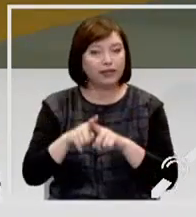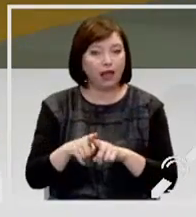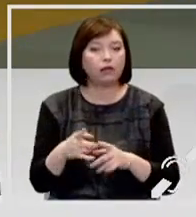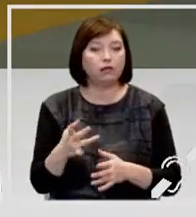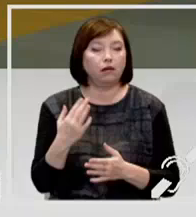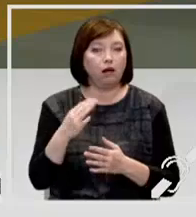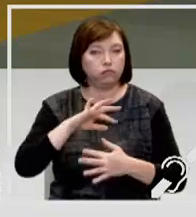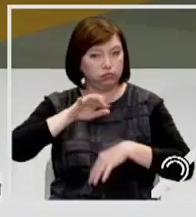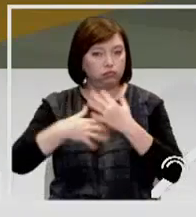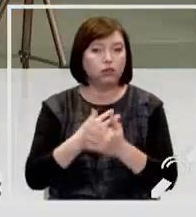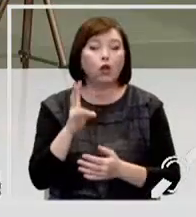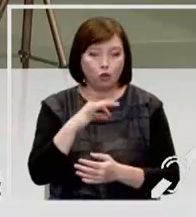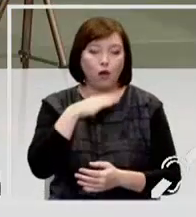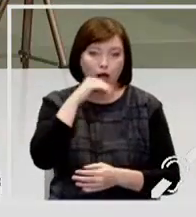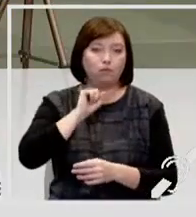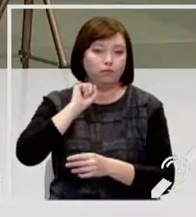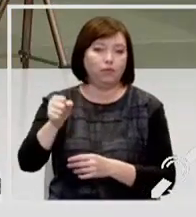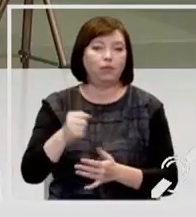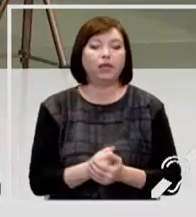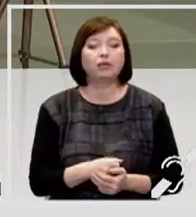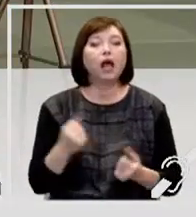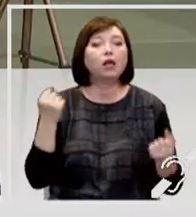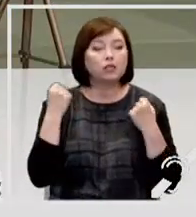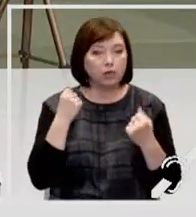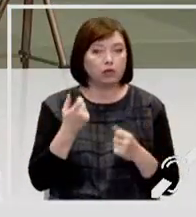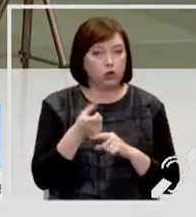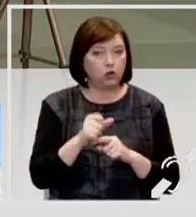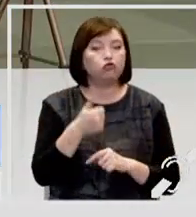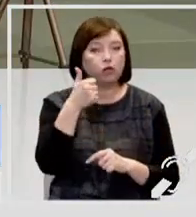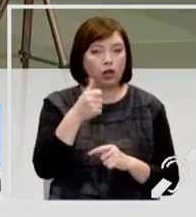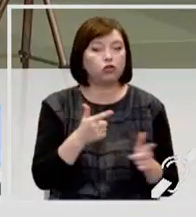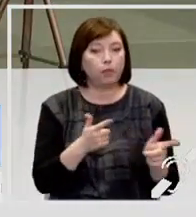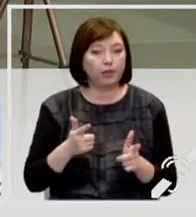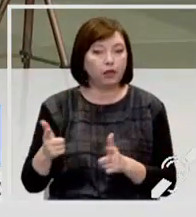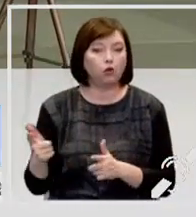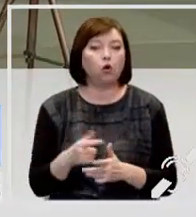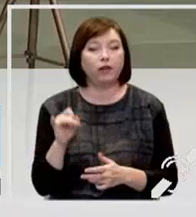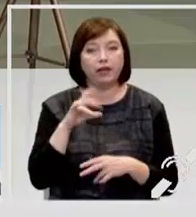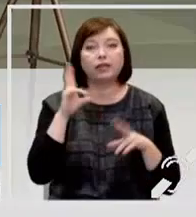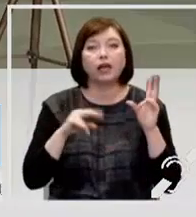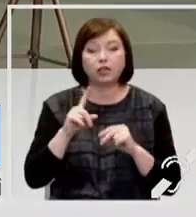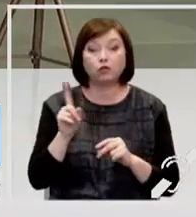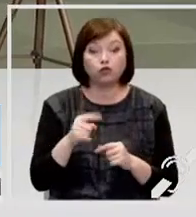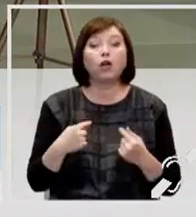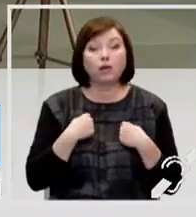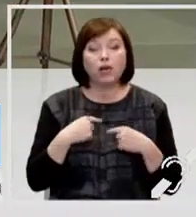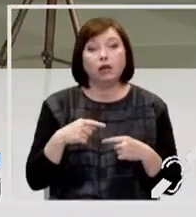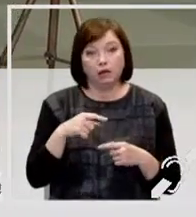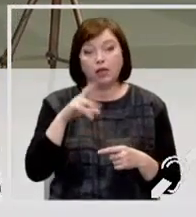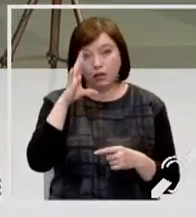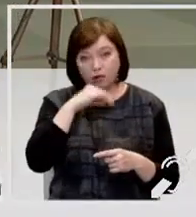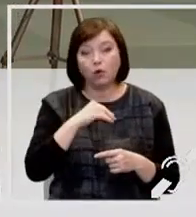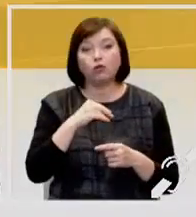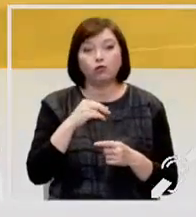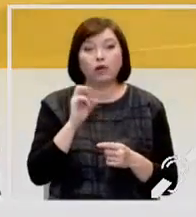Dar până la urmă am reușit să o dovedesc. Sportivii sunt la un nivel destul de înalt de pregătire și sperăm ca și noi să reușim să facem ceea ce